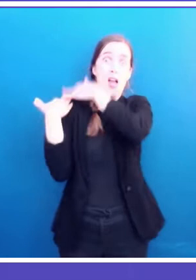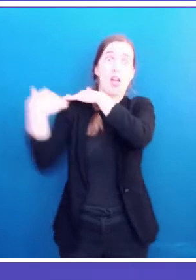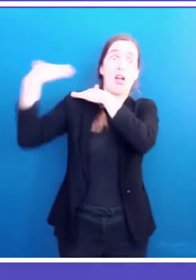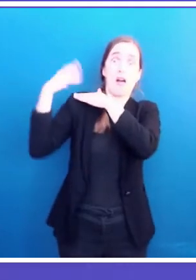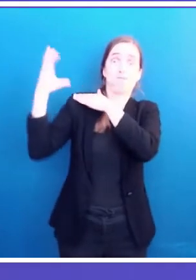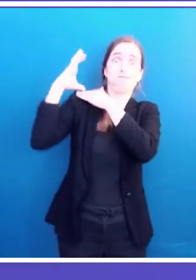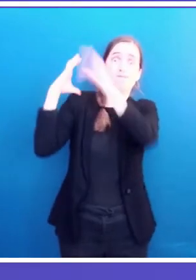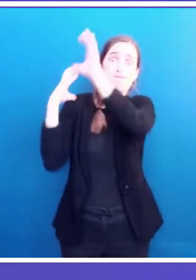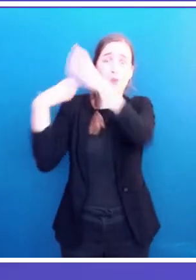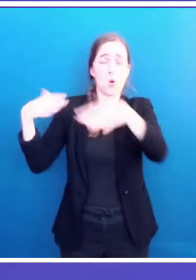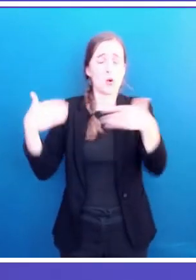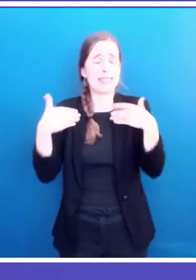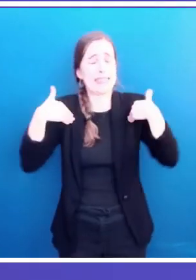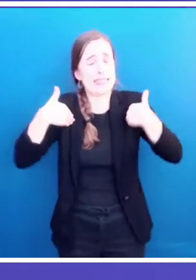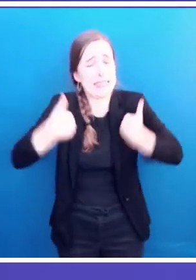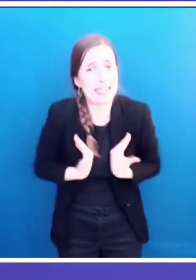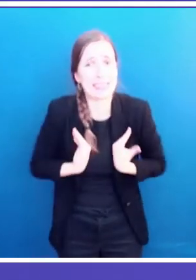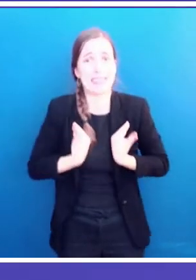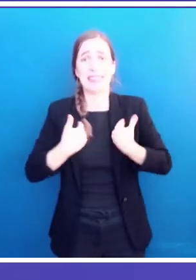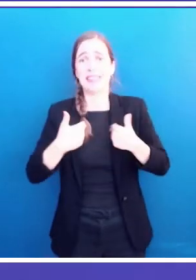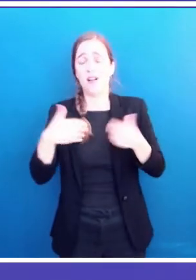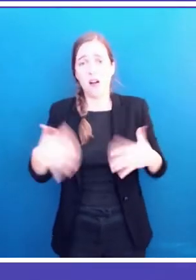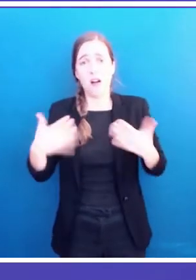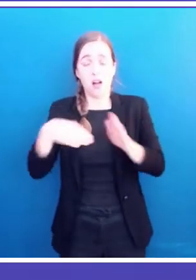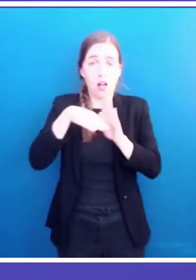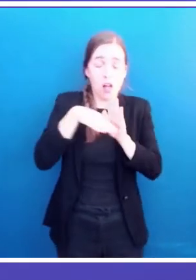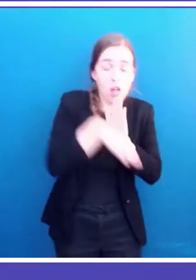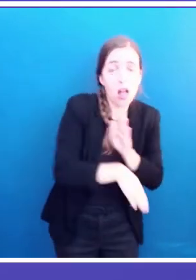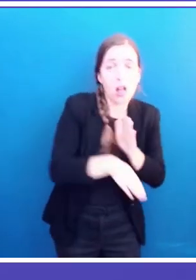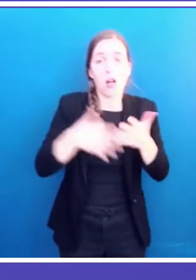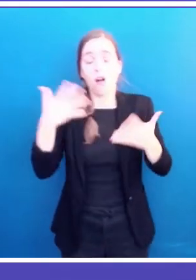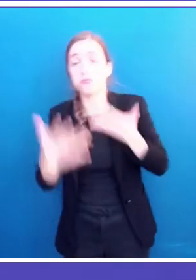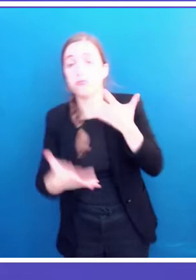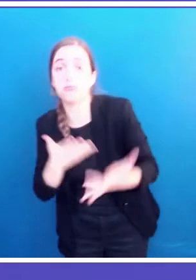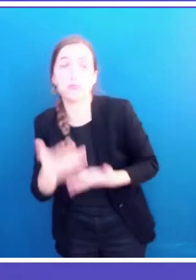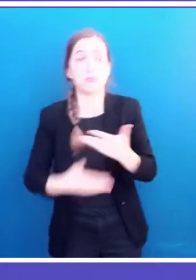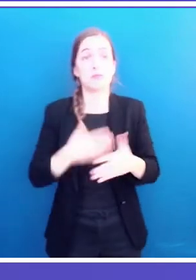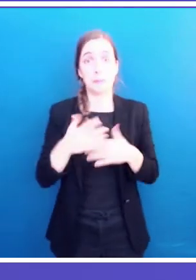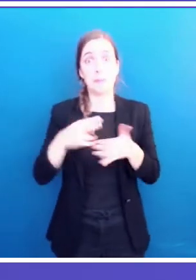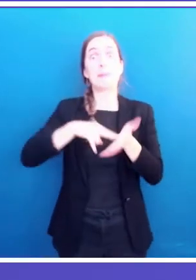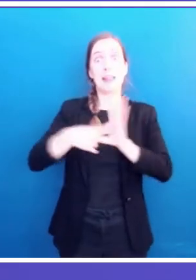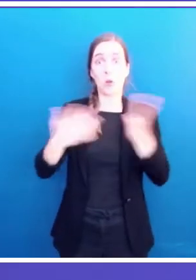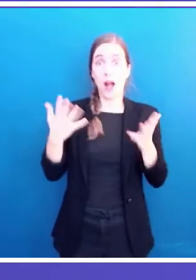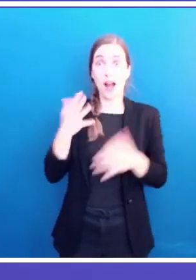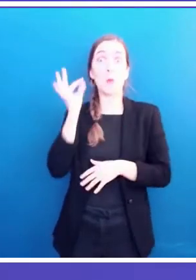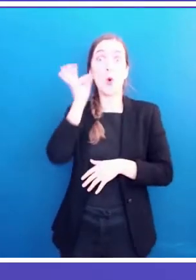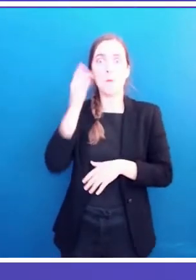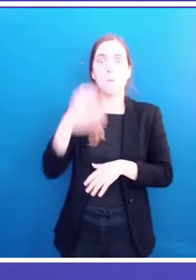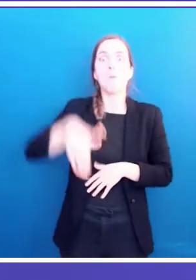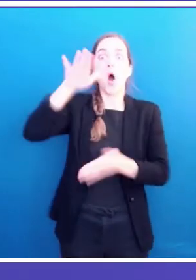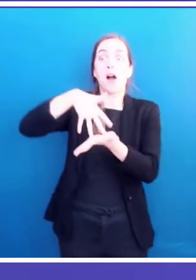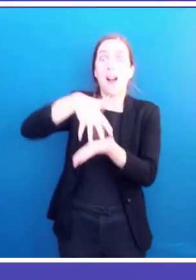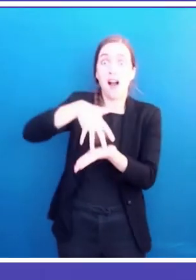للقلق والكثير من العمل، ازدياد الوظائف والعمل كنتيجة لهذه الأزمة، وأصبحت النساء المهاجرات